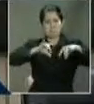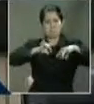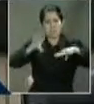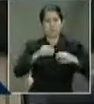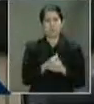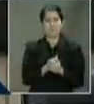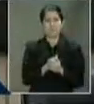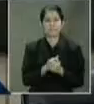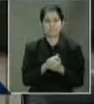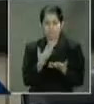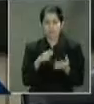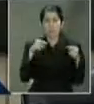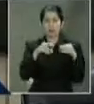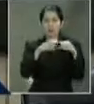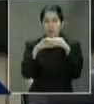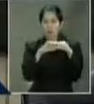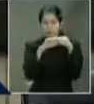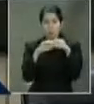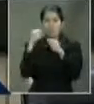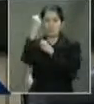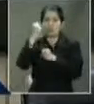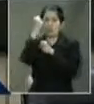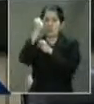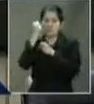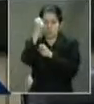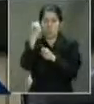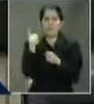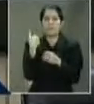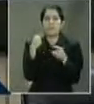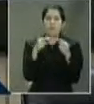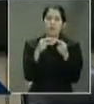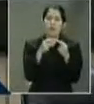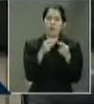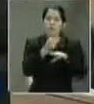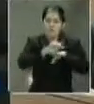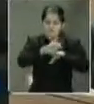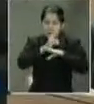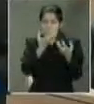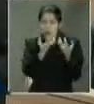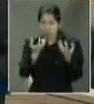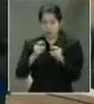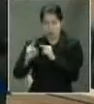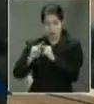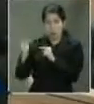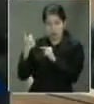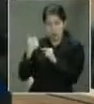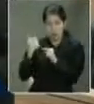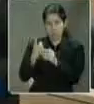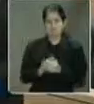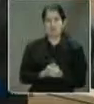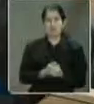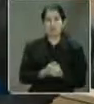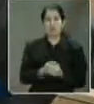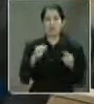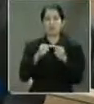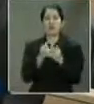ชุมนุมมีอาวุธท่านทักษิณมีไม้เป็นอาวุธแล้วก็ขัดคำสั่งเจ้าพนักงานใครสั่งเขา